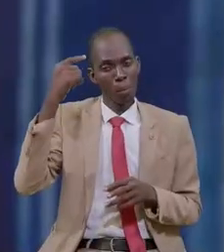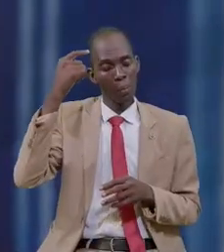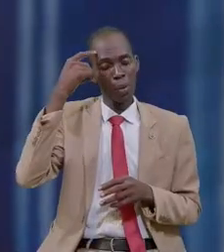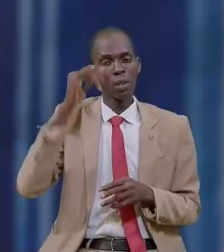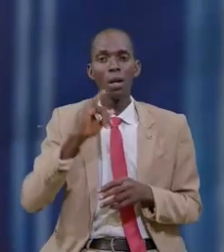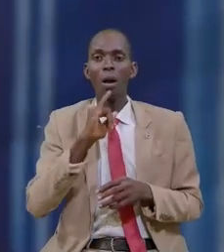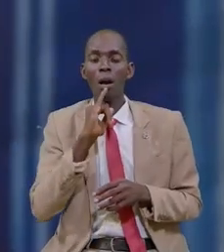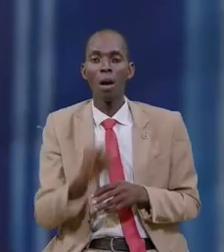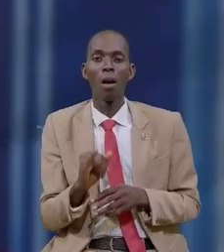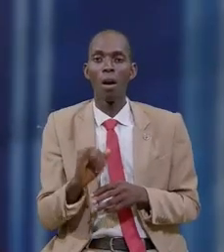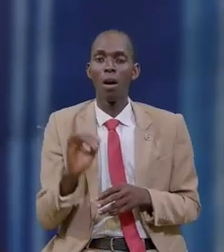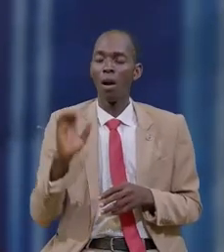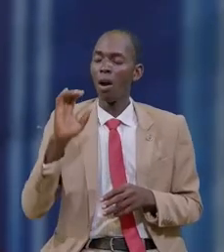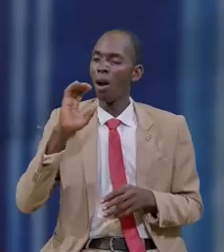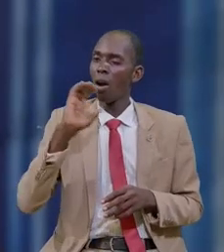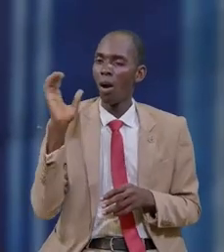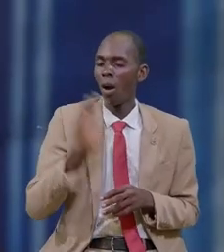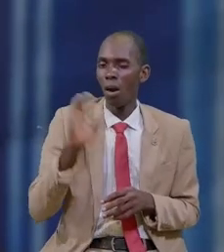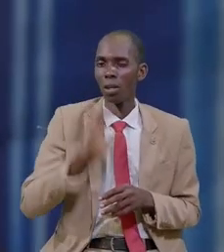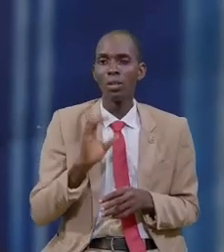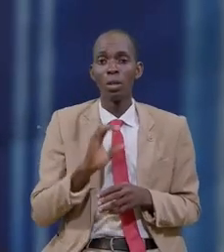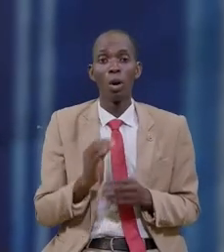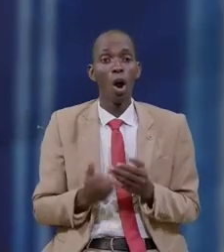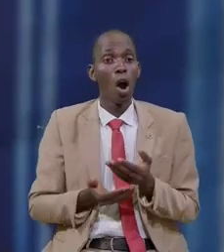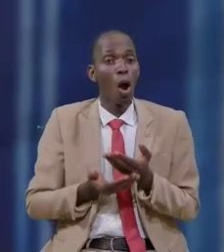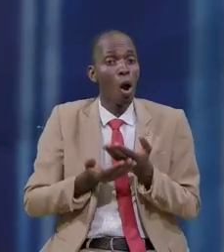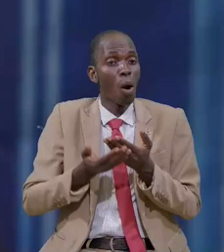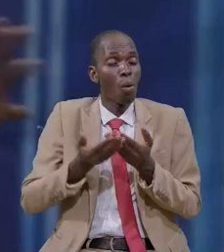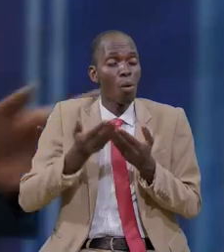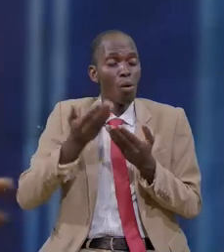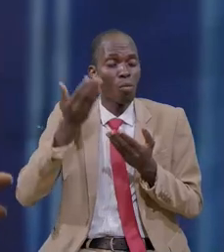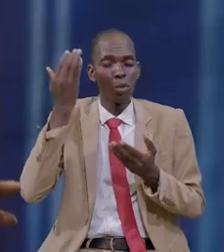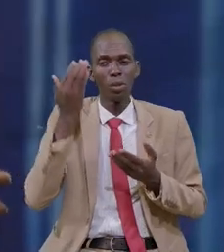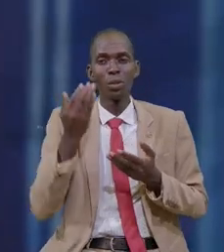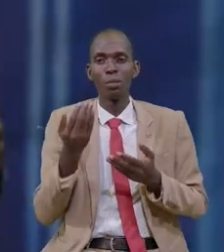chaud, pratiquement qui fume.